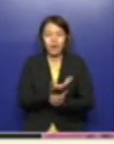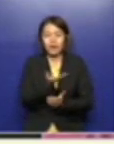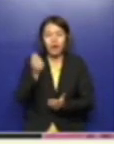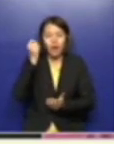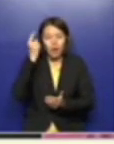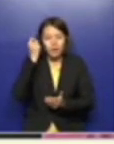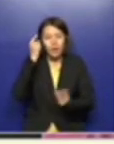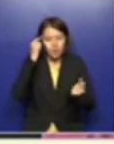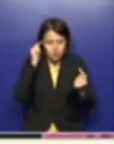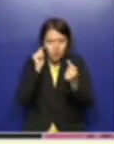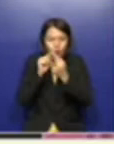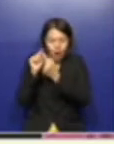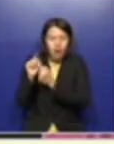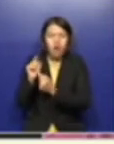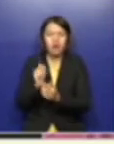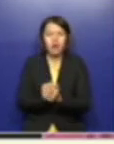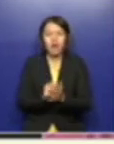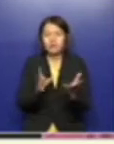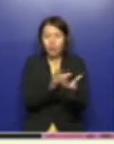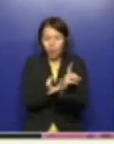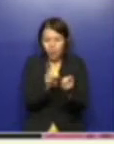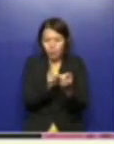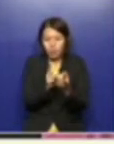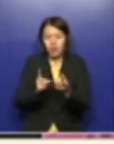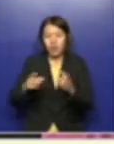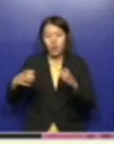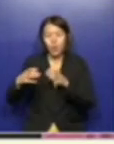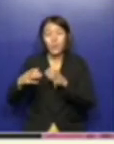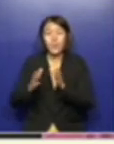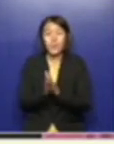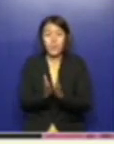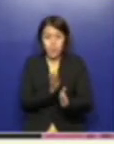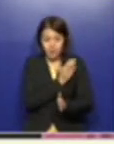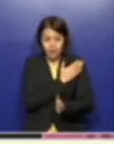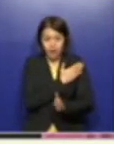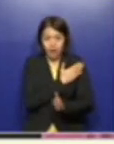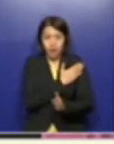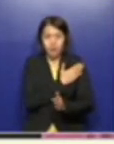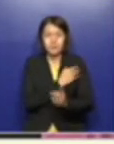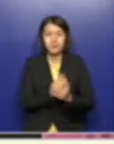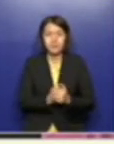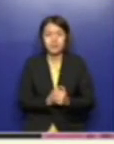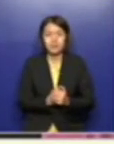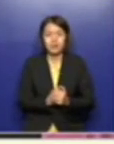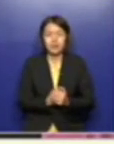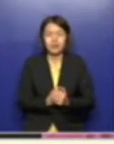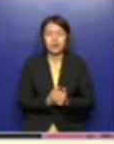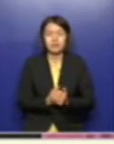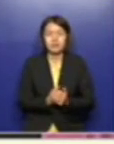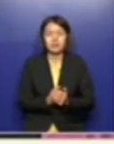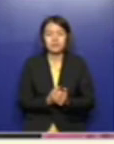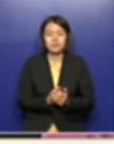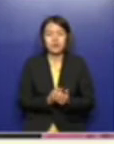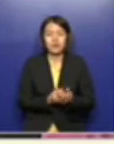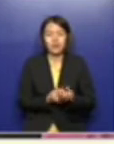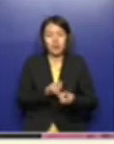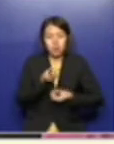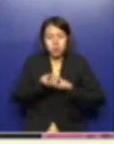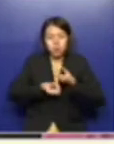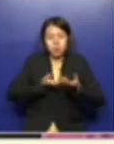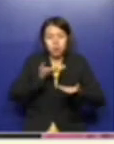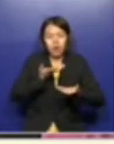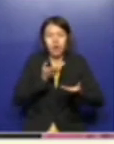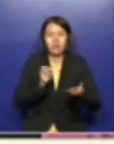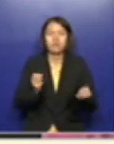แก่คณะสงฆ์และสังคมโดยข้อความละเอียดในการแถลงข่าวนี้ส่งผลกระท